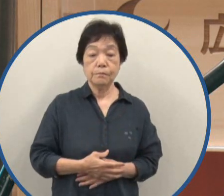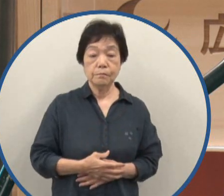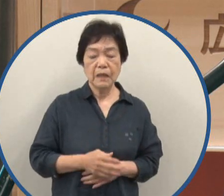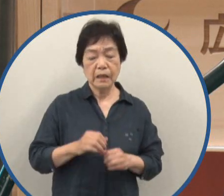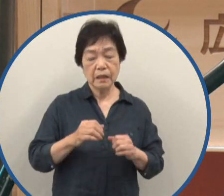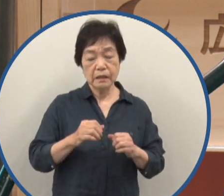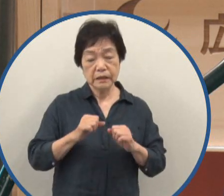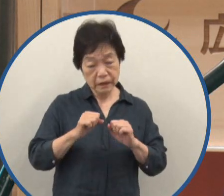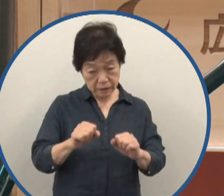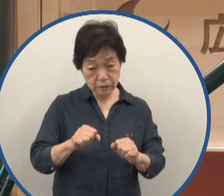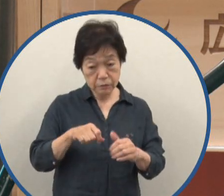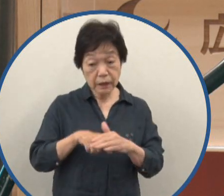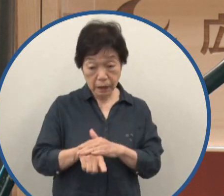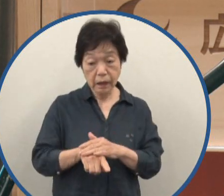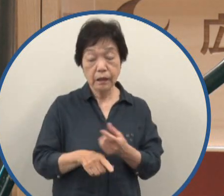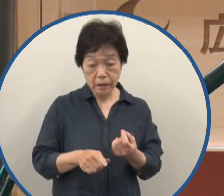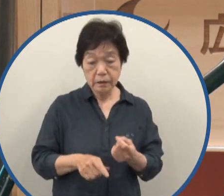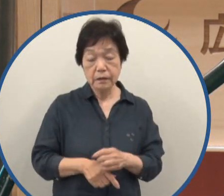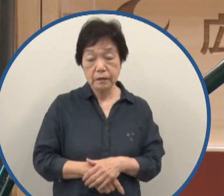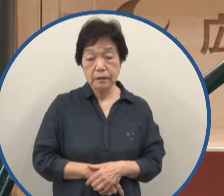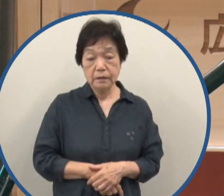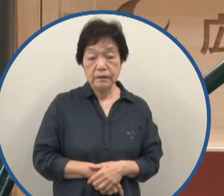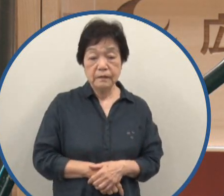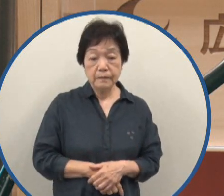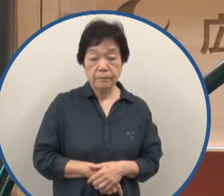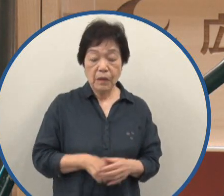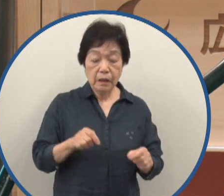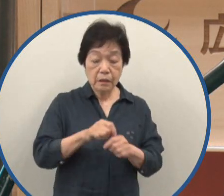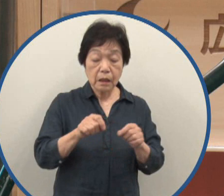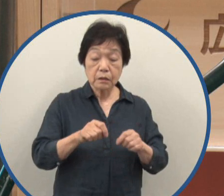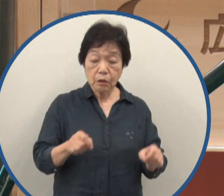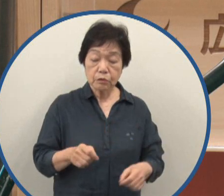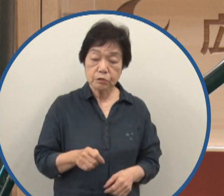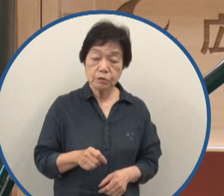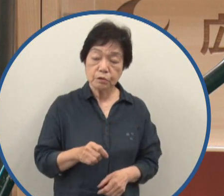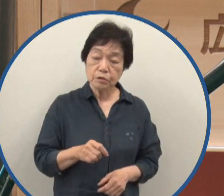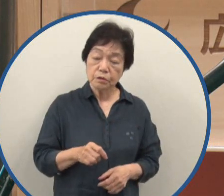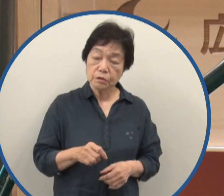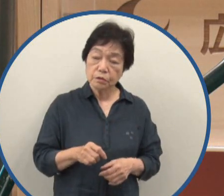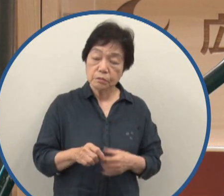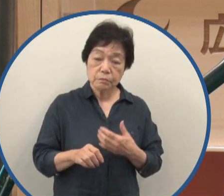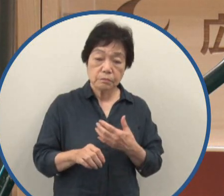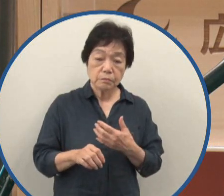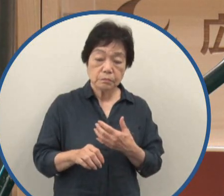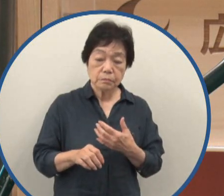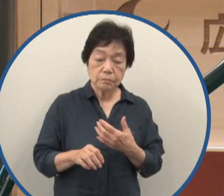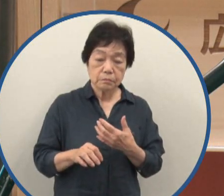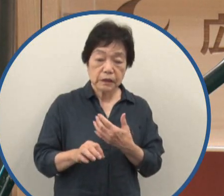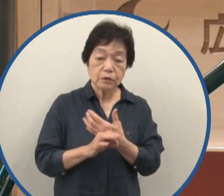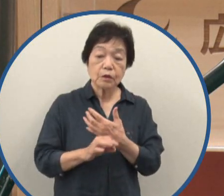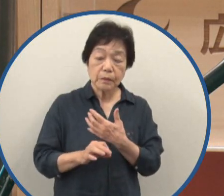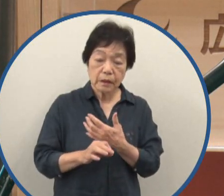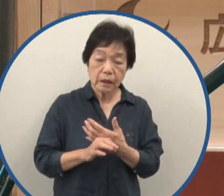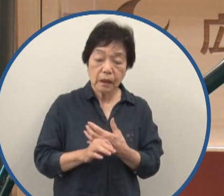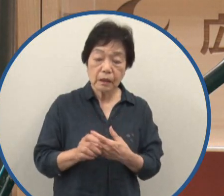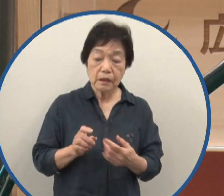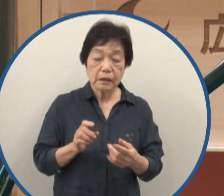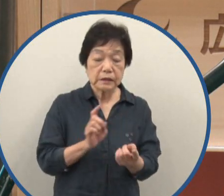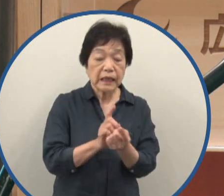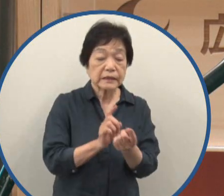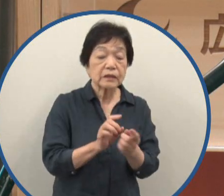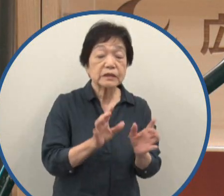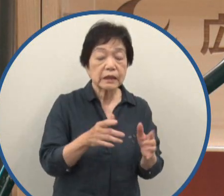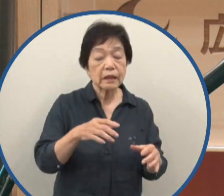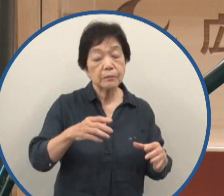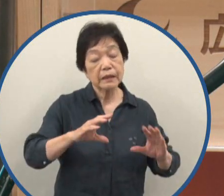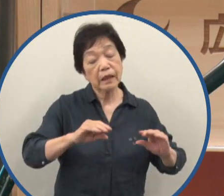まあ、やむを得ずですねやらざるを得ない。で結局何かというと、じゃあそのあんまりこう対策しない、緩い